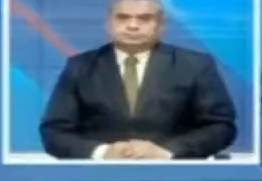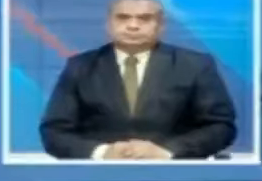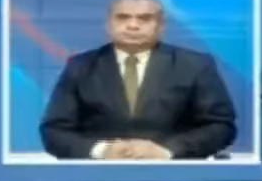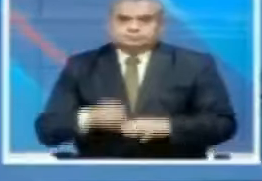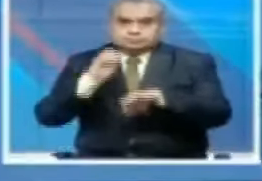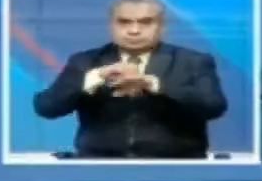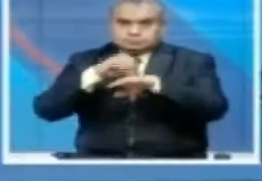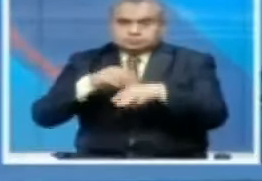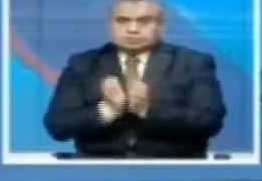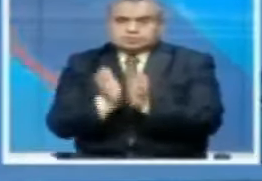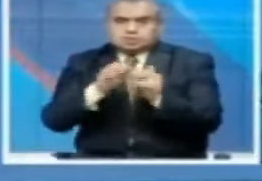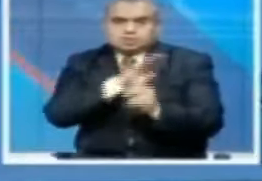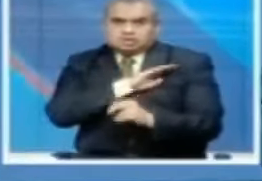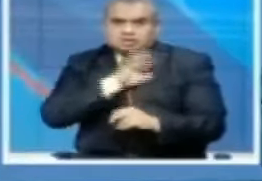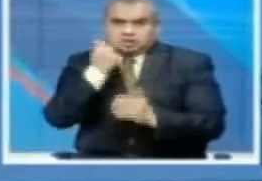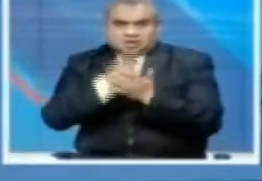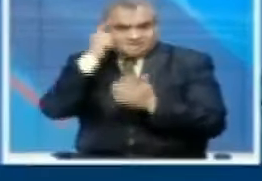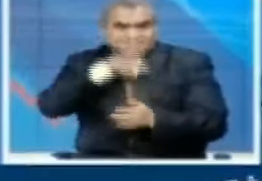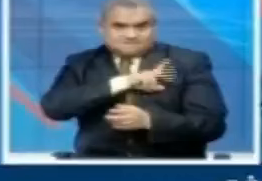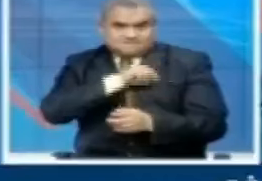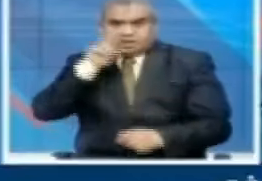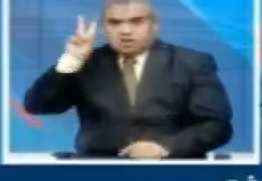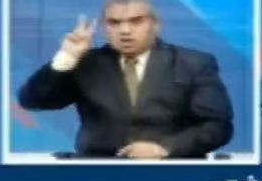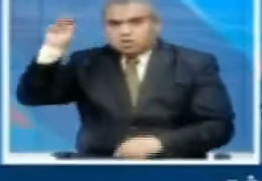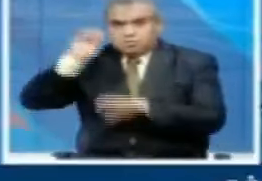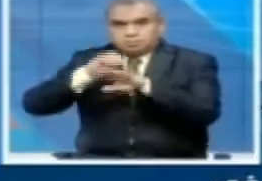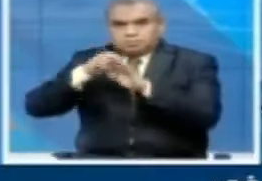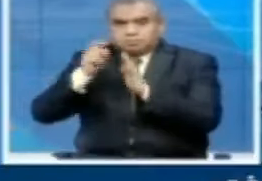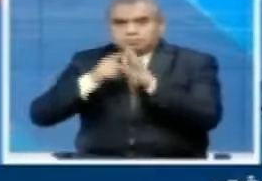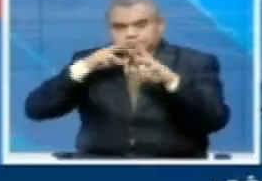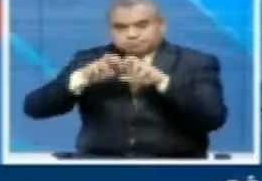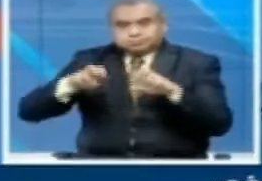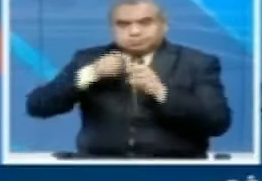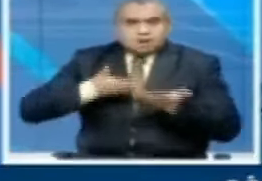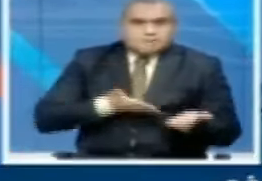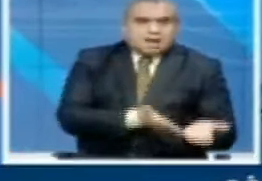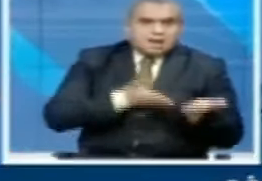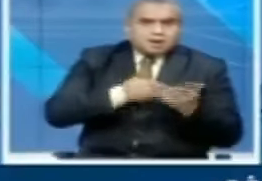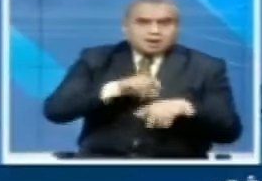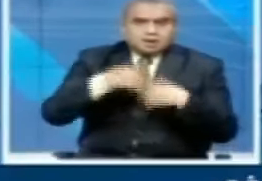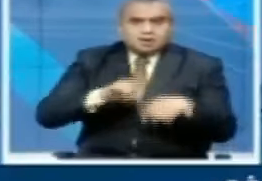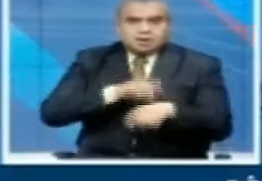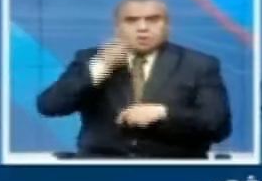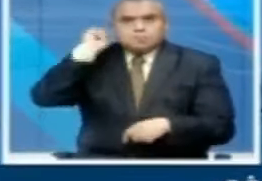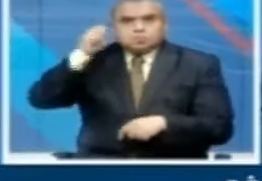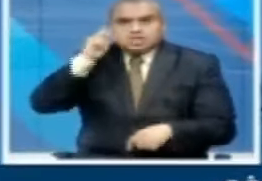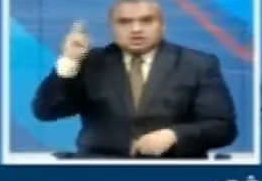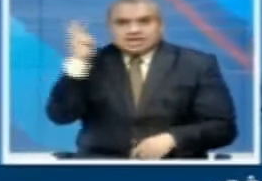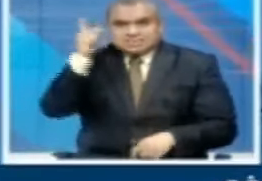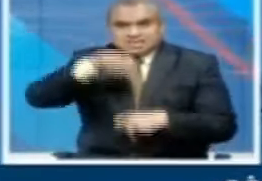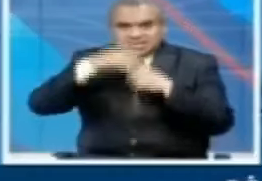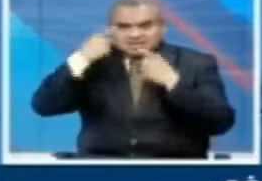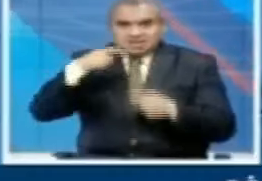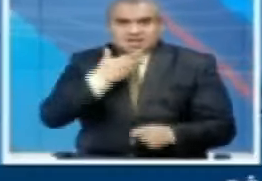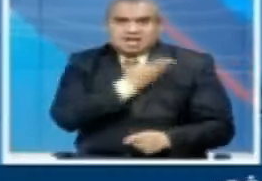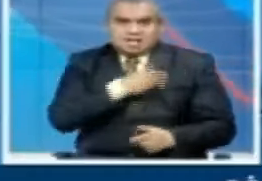دعا فريق من الدفاع المدني الفلسطيني الأمم المتحدة إلى التحقيق بشأن مقابر جماعية في مستشفيين بغزة، حيث قال إنه جرى